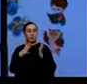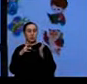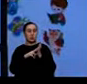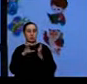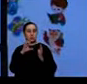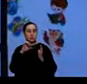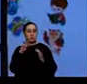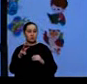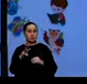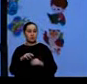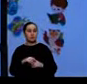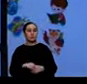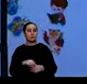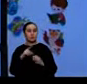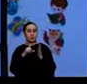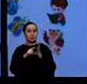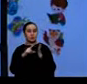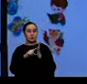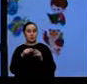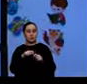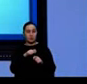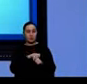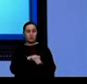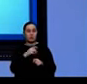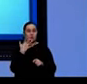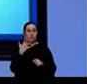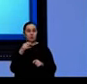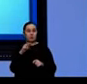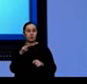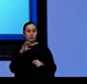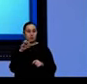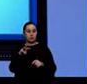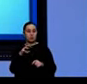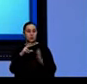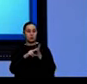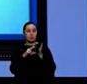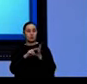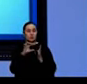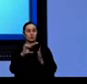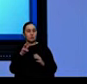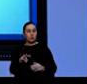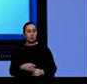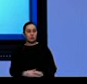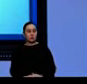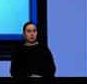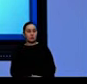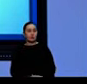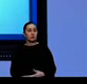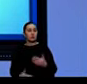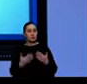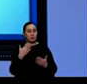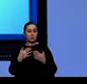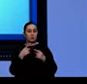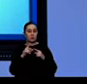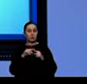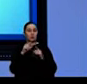758 santimetr. 7 metr 5 desimetr u 8 santimetr. Yoki